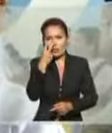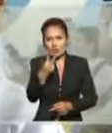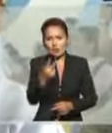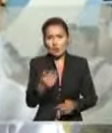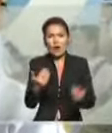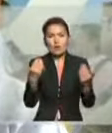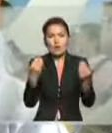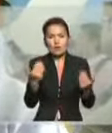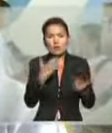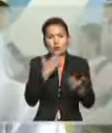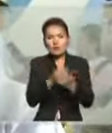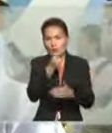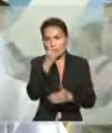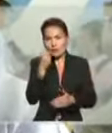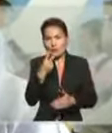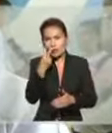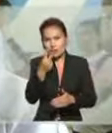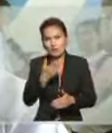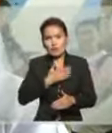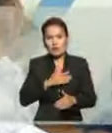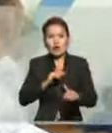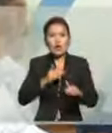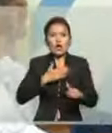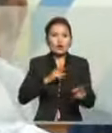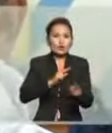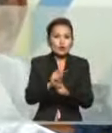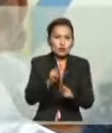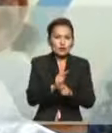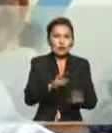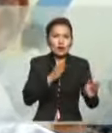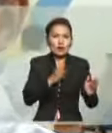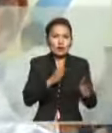Бүгін мен оның әдіс тәсілдерін үйрендім. Маған ұнады.